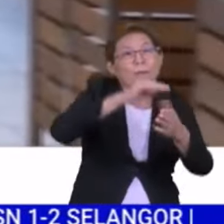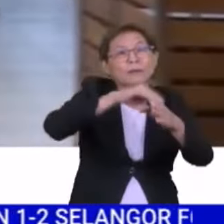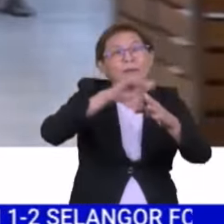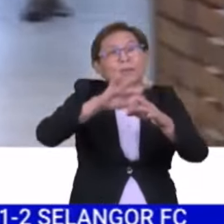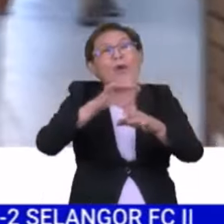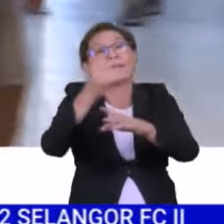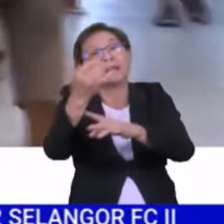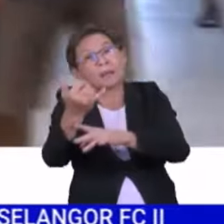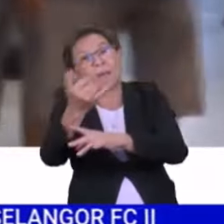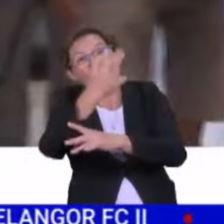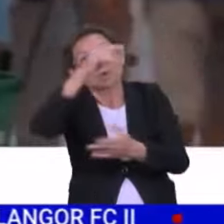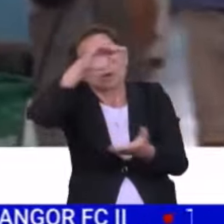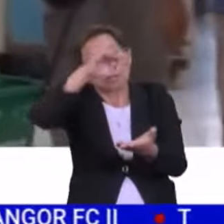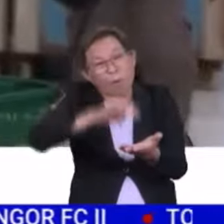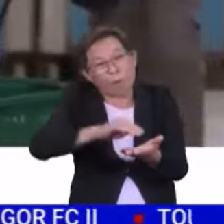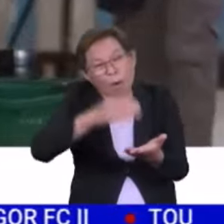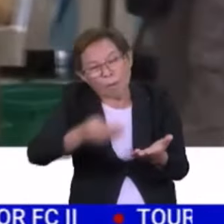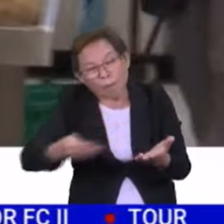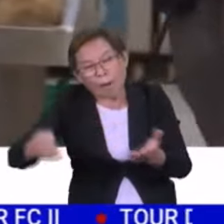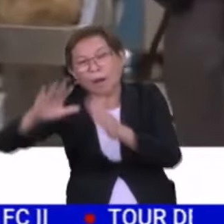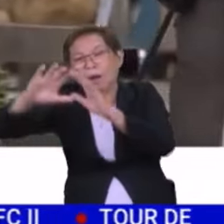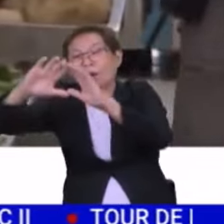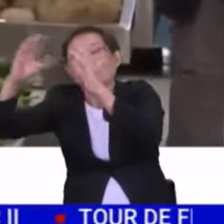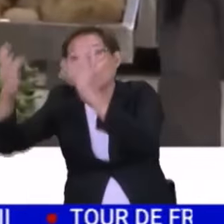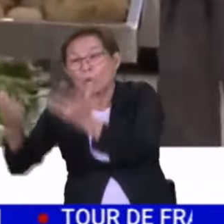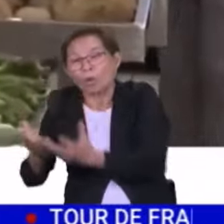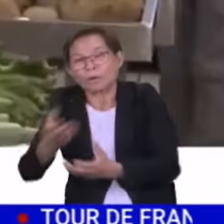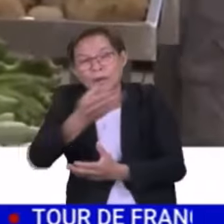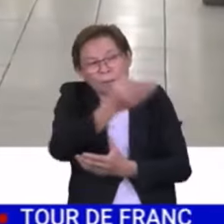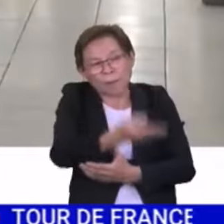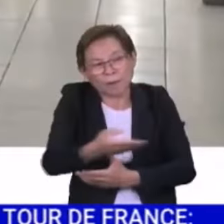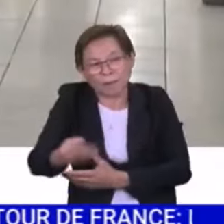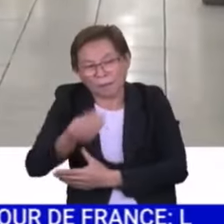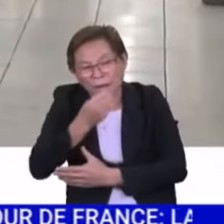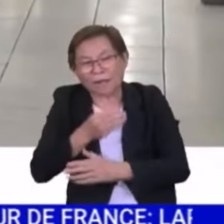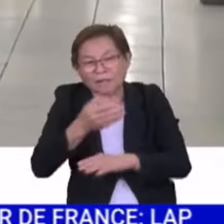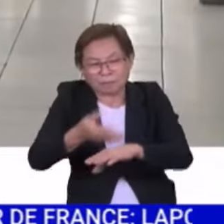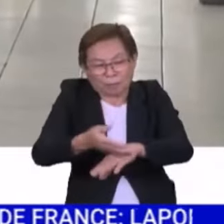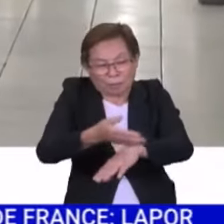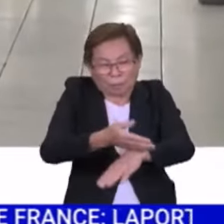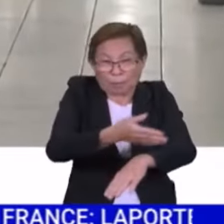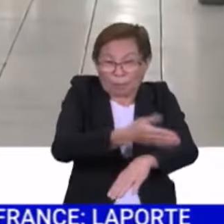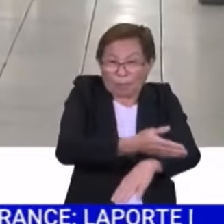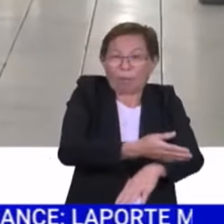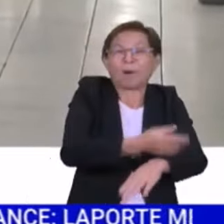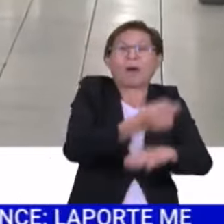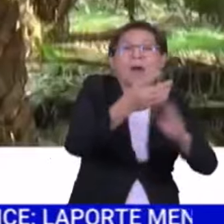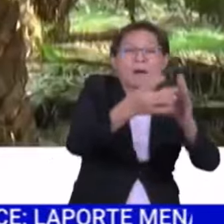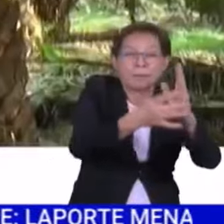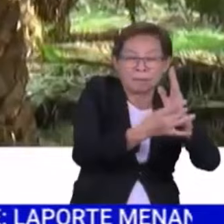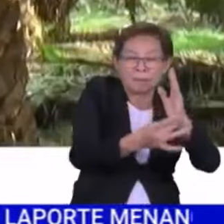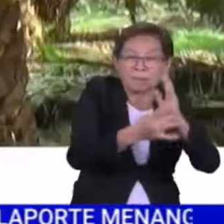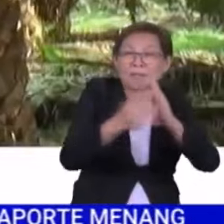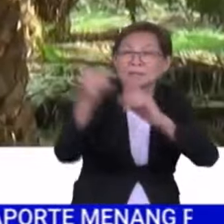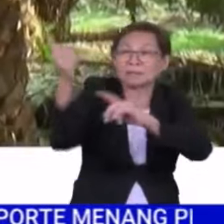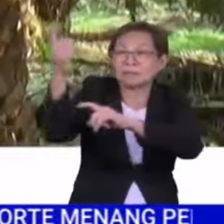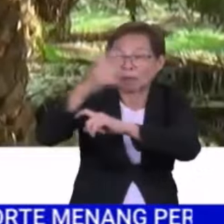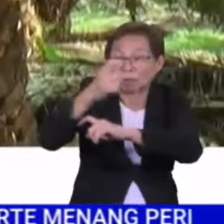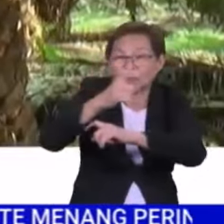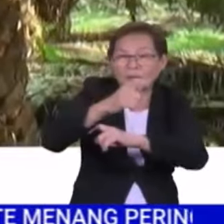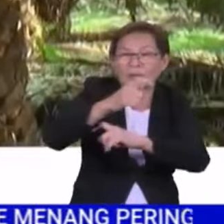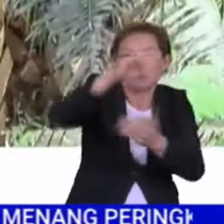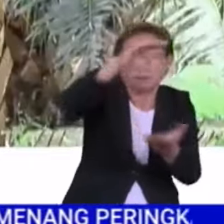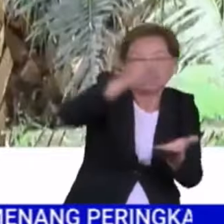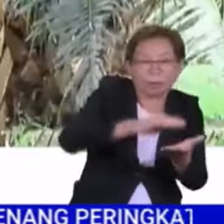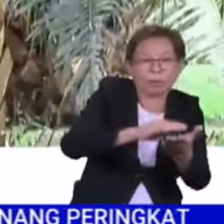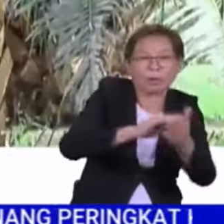ini seiring penurunan harga komoditi global dan bekalan makanan yang bertambah baik harga minyak sawit mentah susuk di